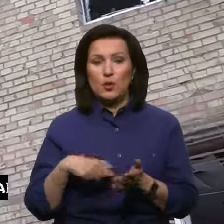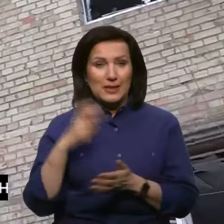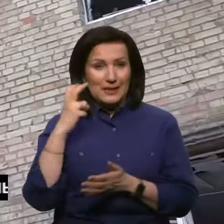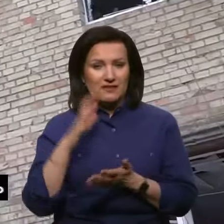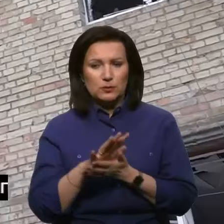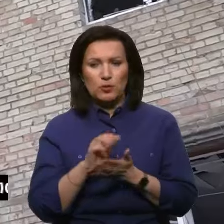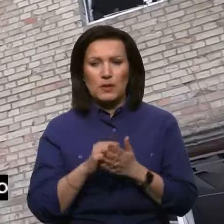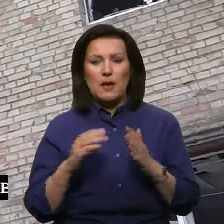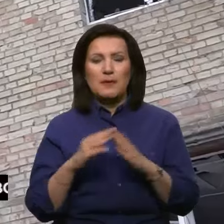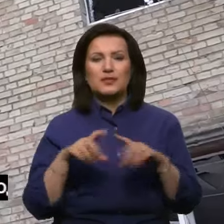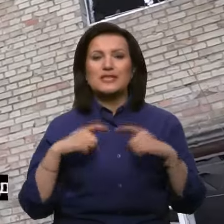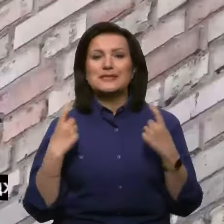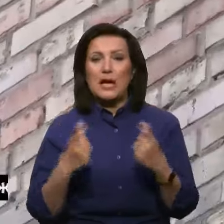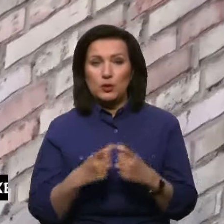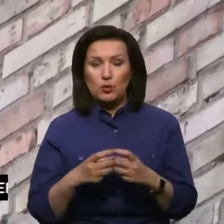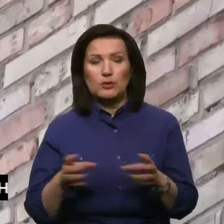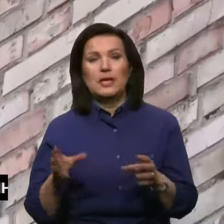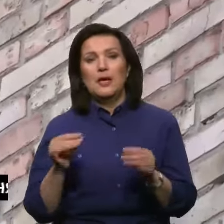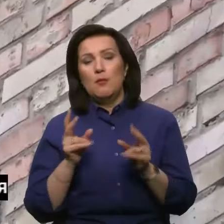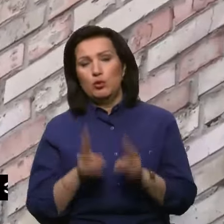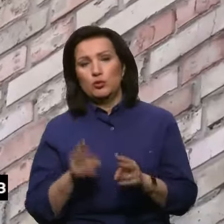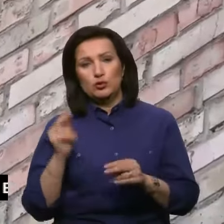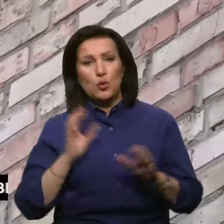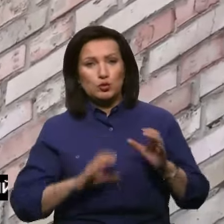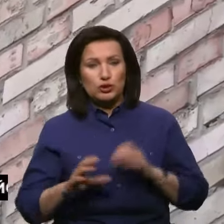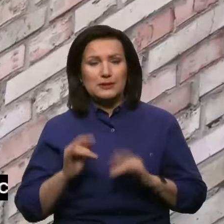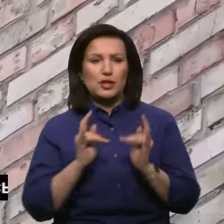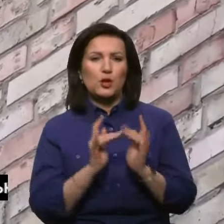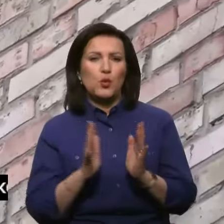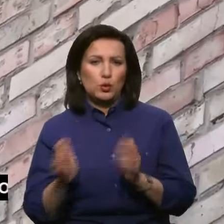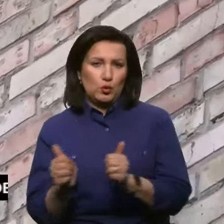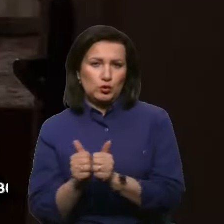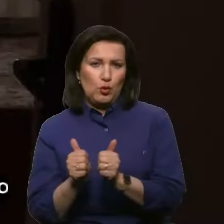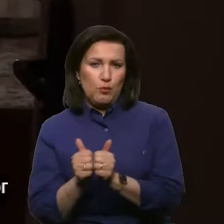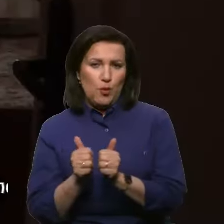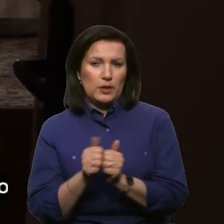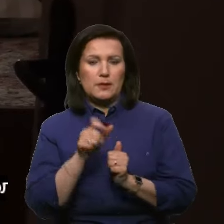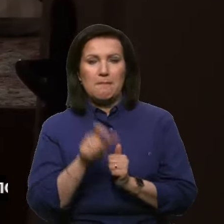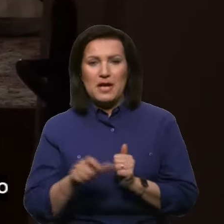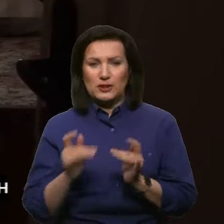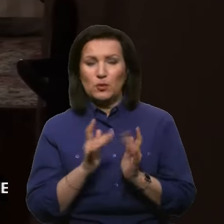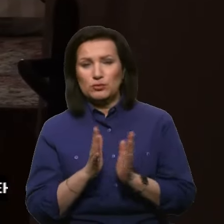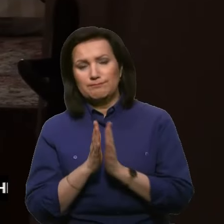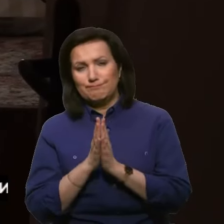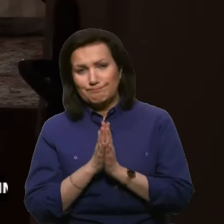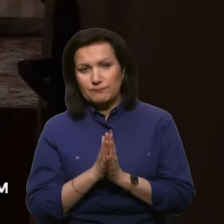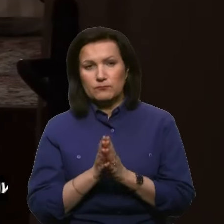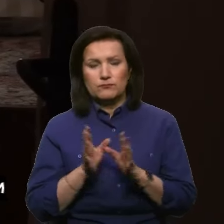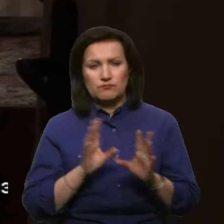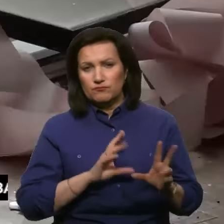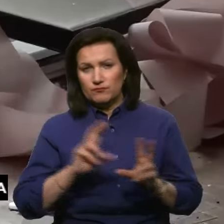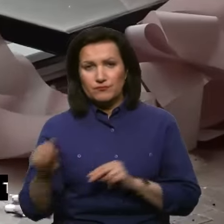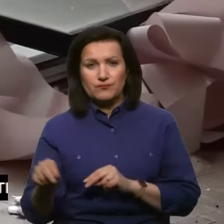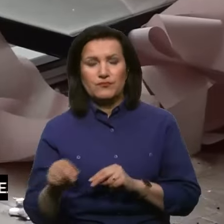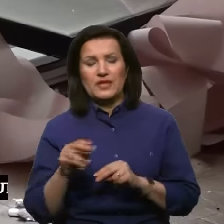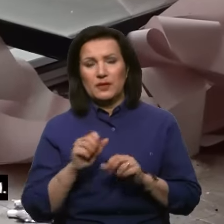зруйновано приміщення стадіону. Заразом пошкоджені училище та гуртожиток поряд. Мешканців останнього просять з речима залишити